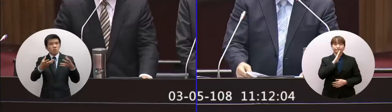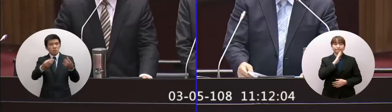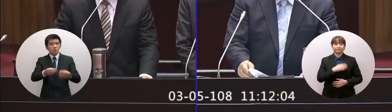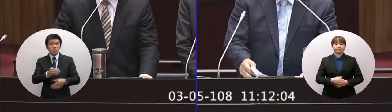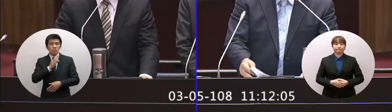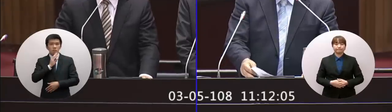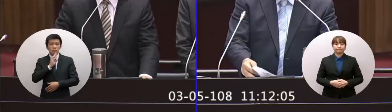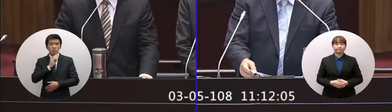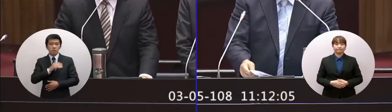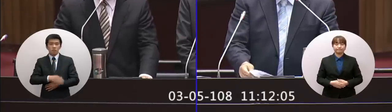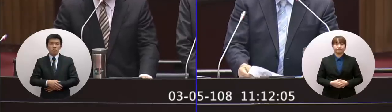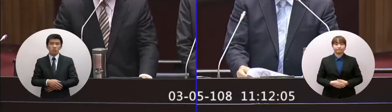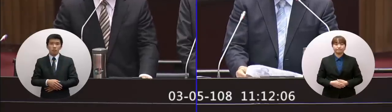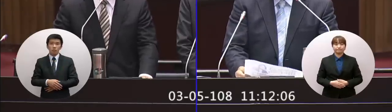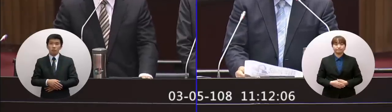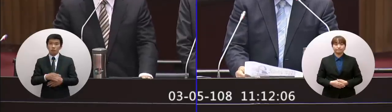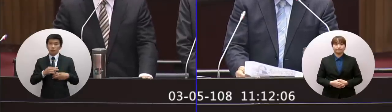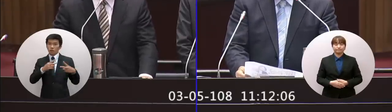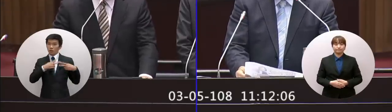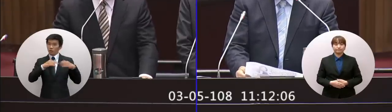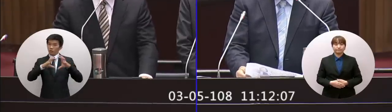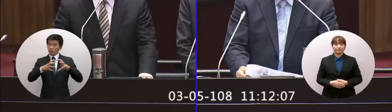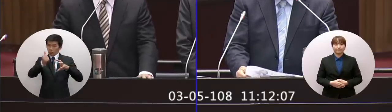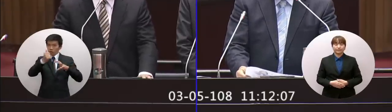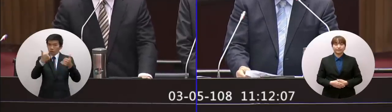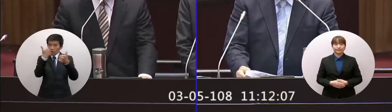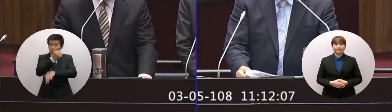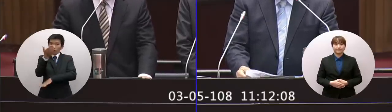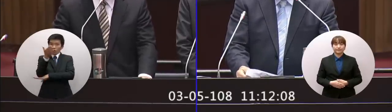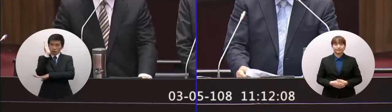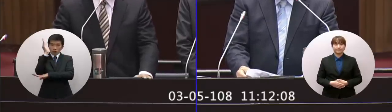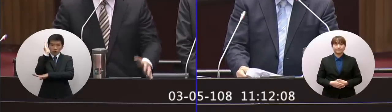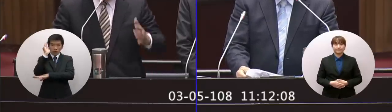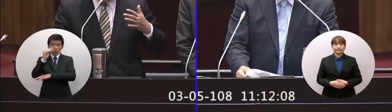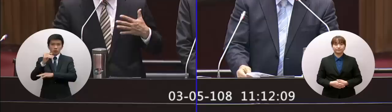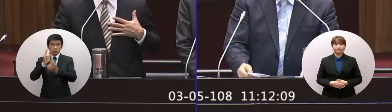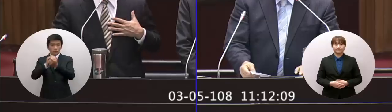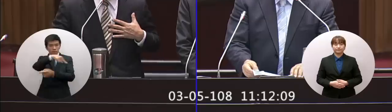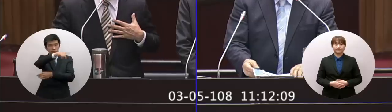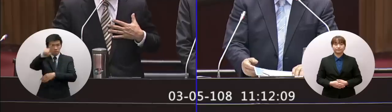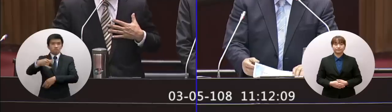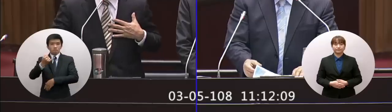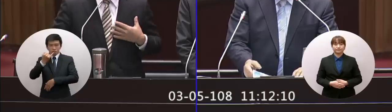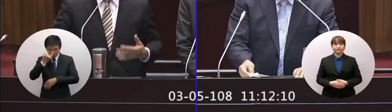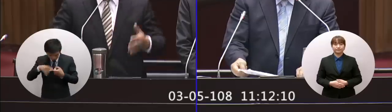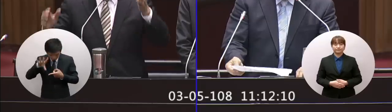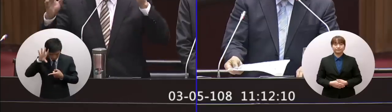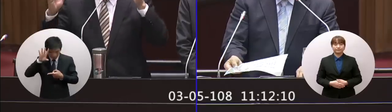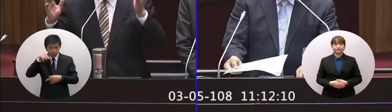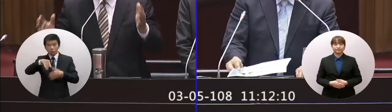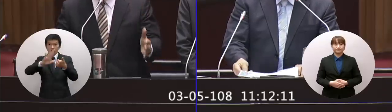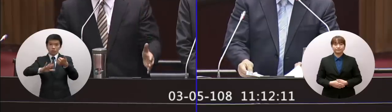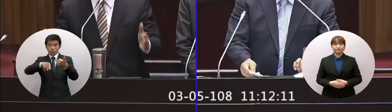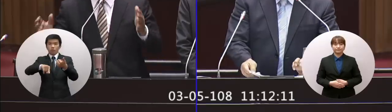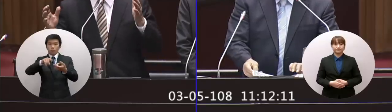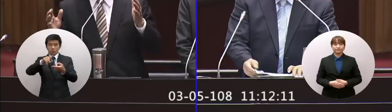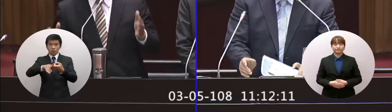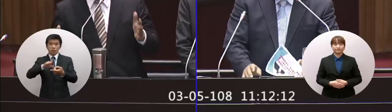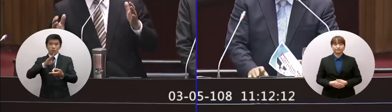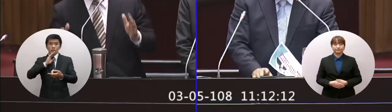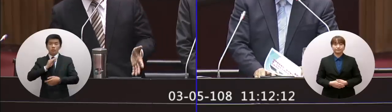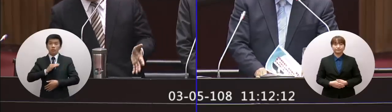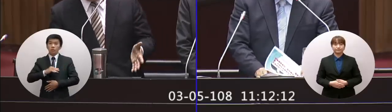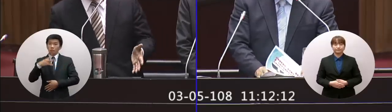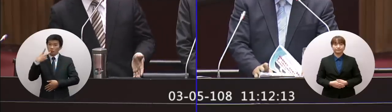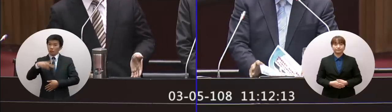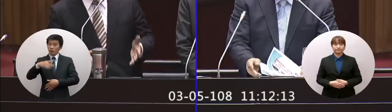所以蔡总统代表政府诚挚道歉是就是态度。 那 相关的